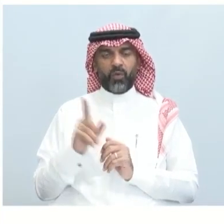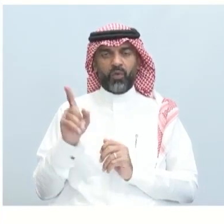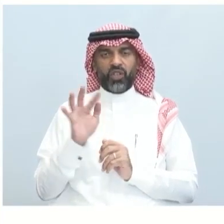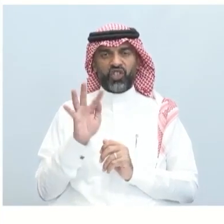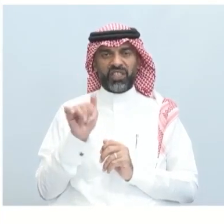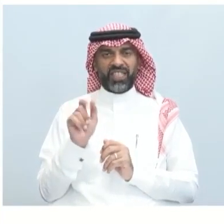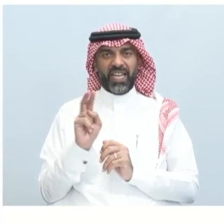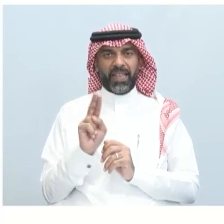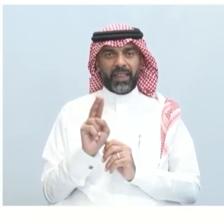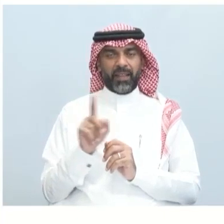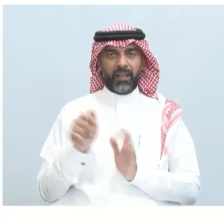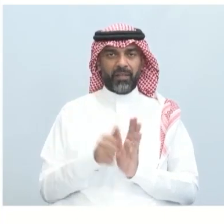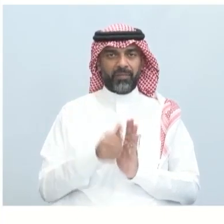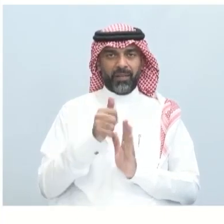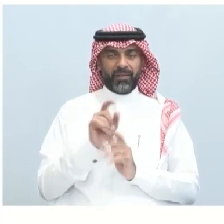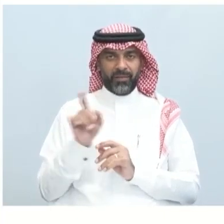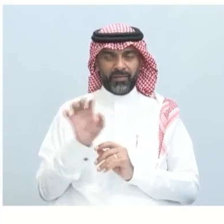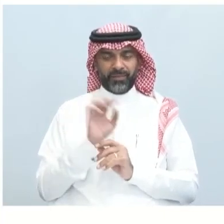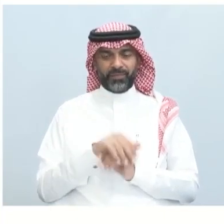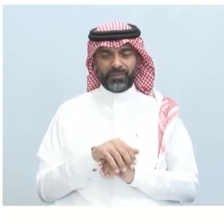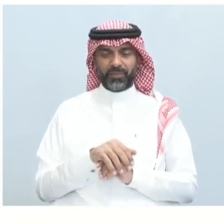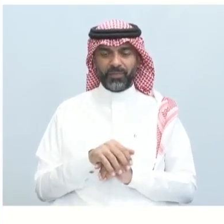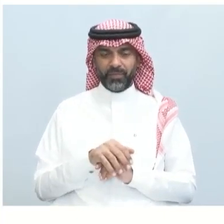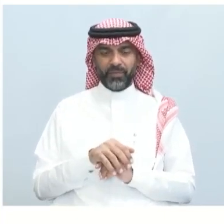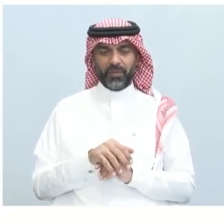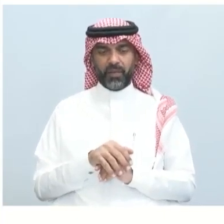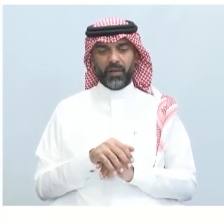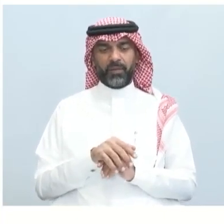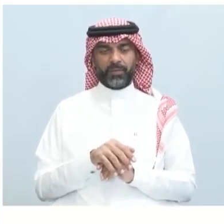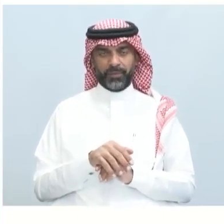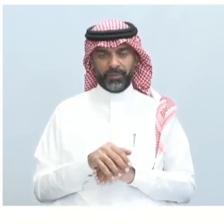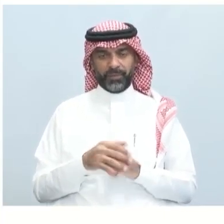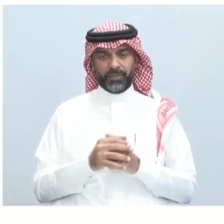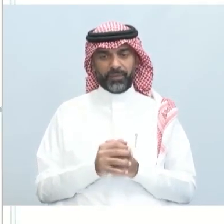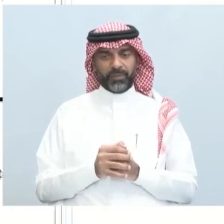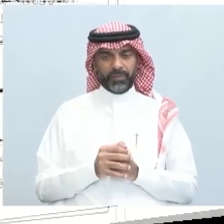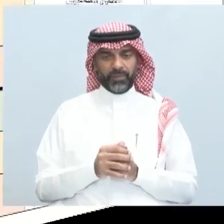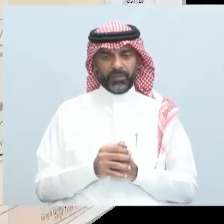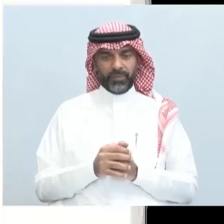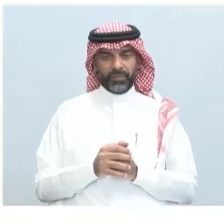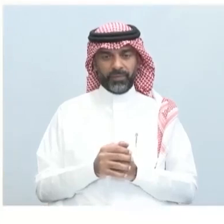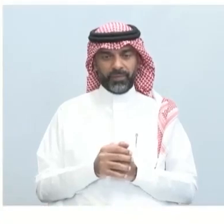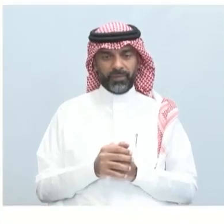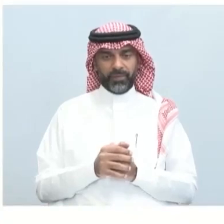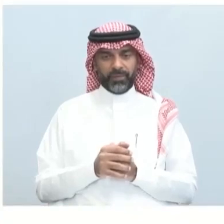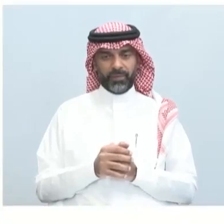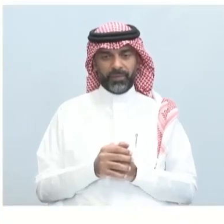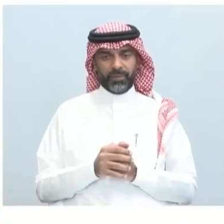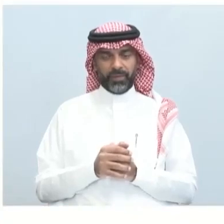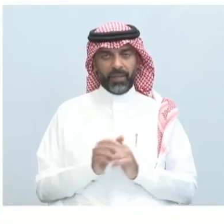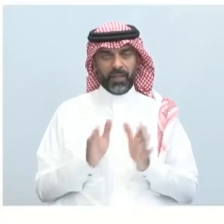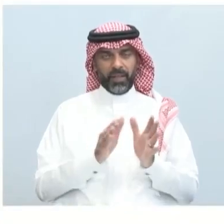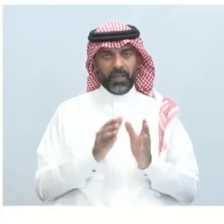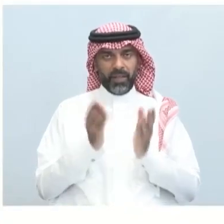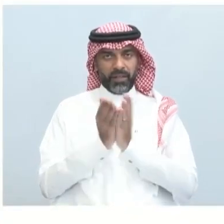الإجابة الصحيحة يمكنك إدخال جهات الاتصال الخاصة بك عن طريق تطبيق الجوجل شيتس.